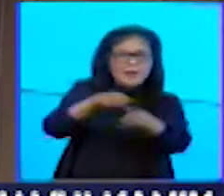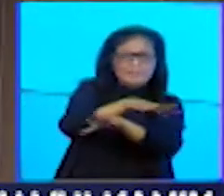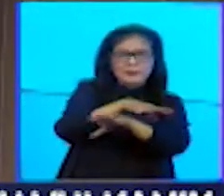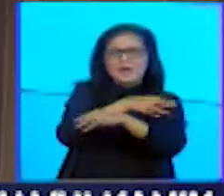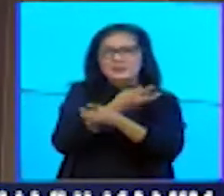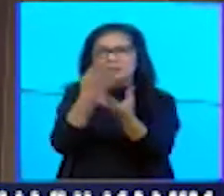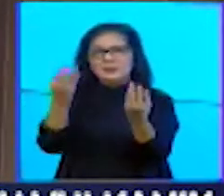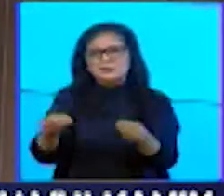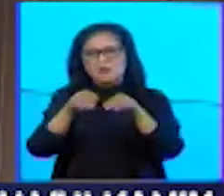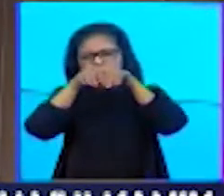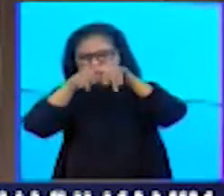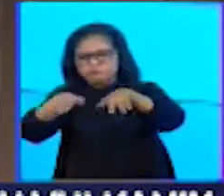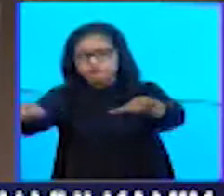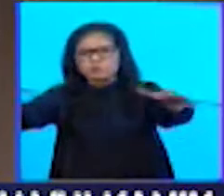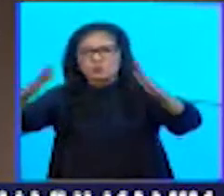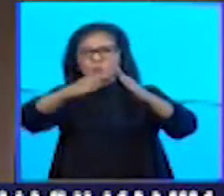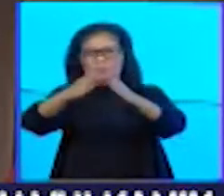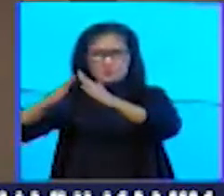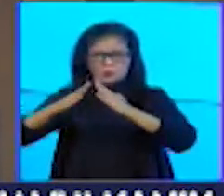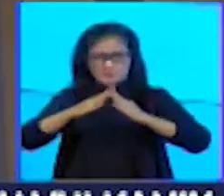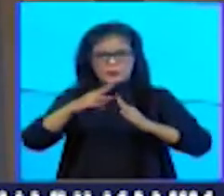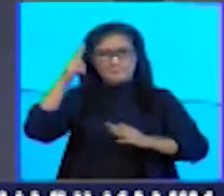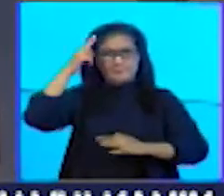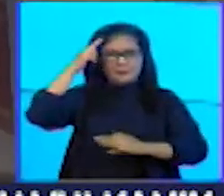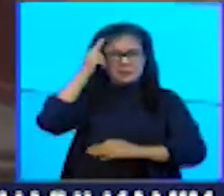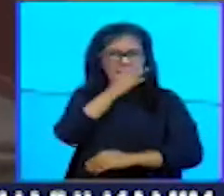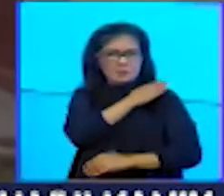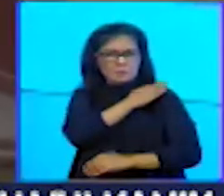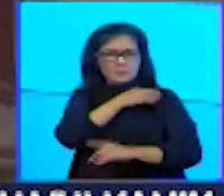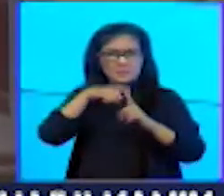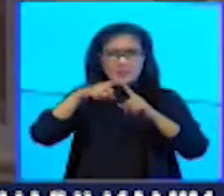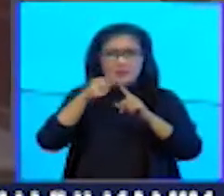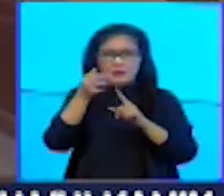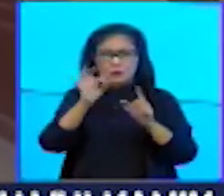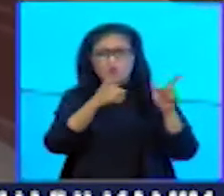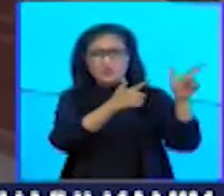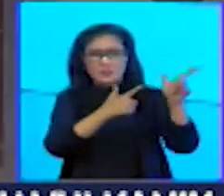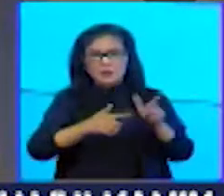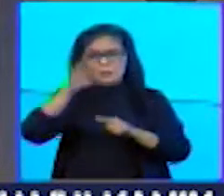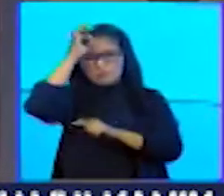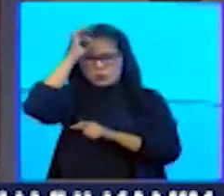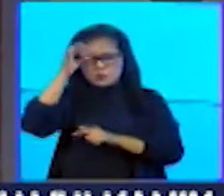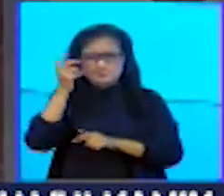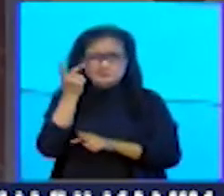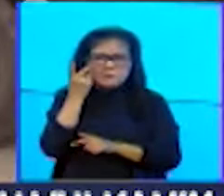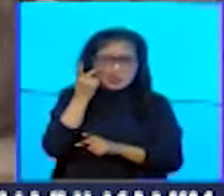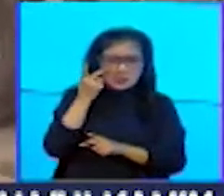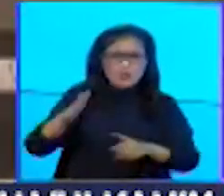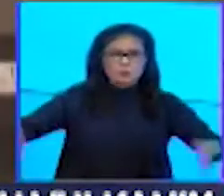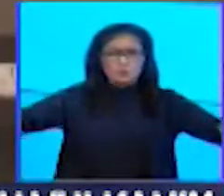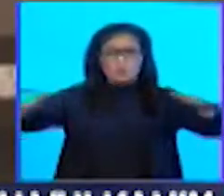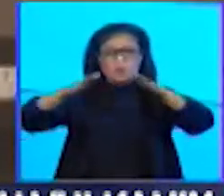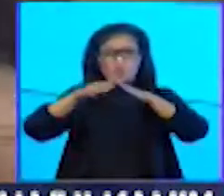karo dan TNI Polri juga patroli dan menjaga zona merah Gunung Sinabung untuk mengantisipasi warga ataupun wisatawan